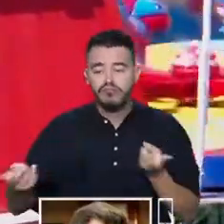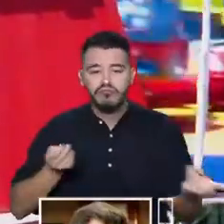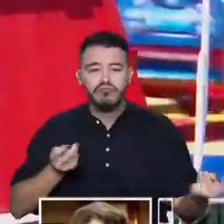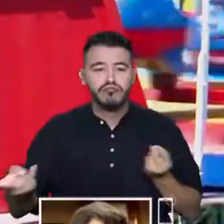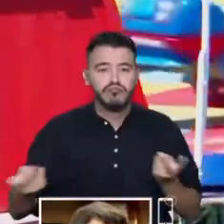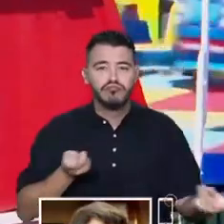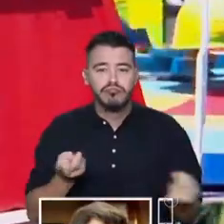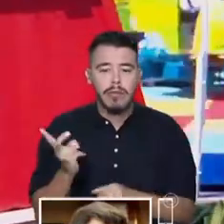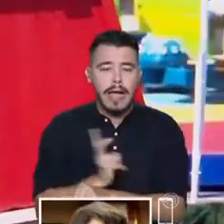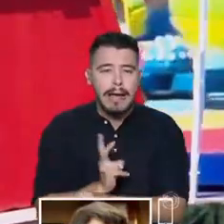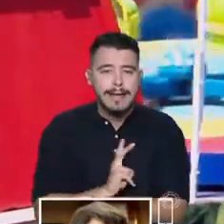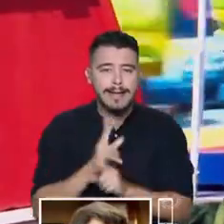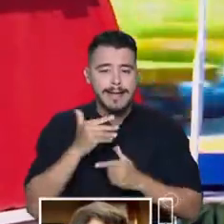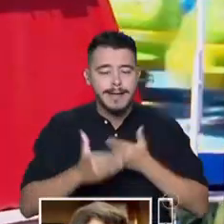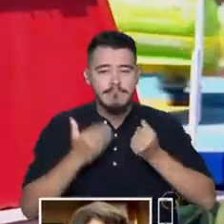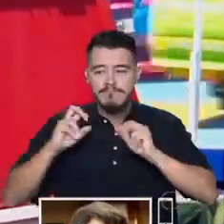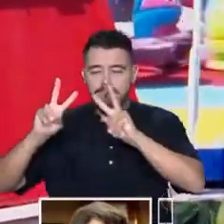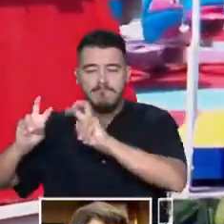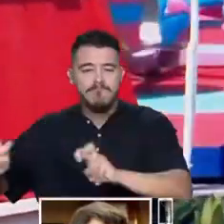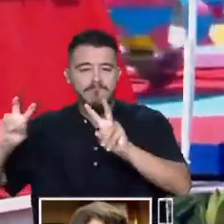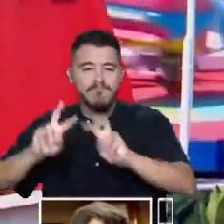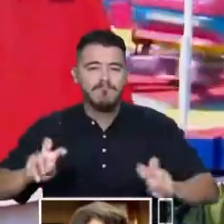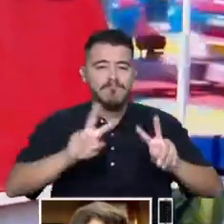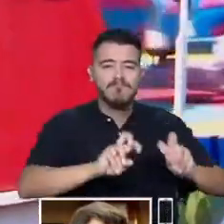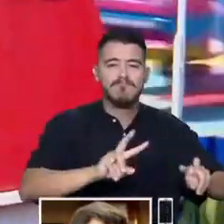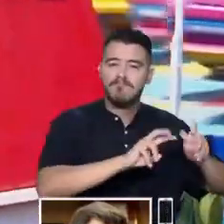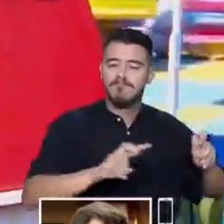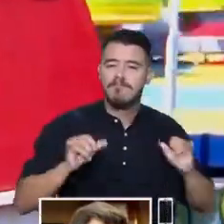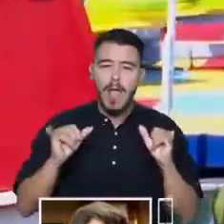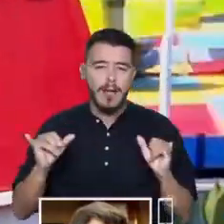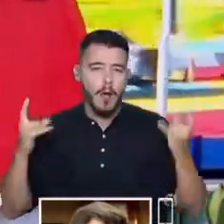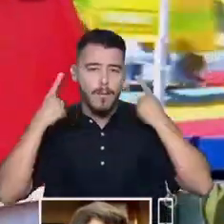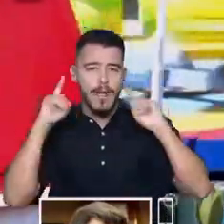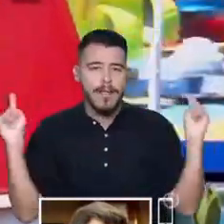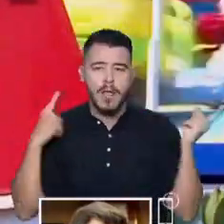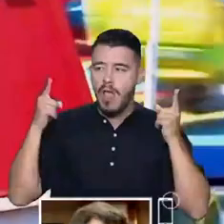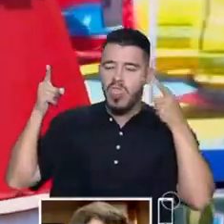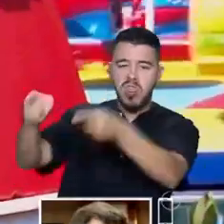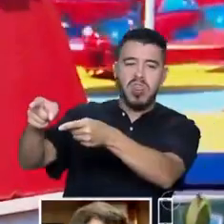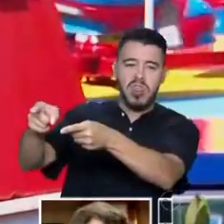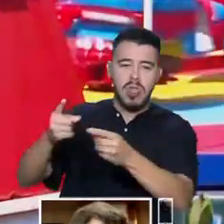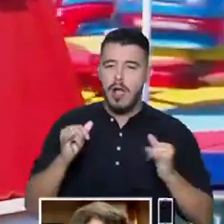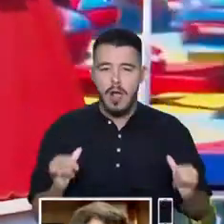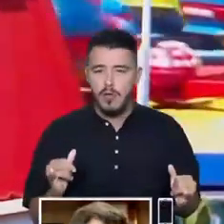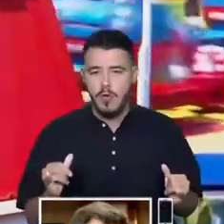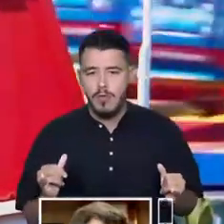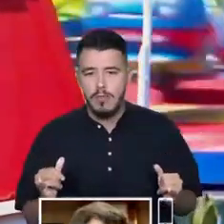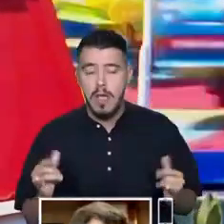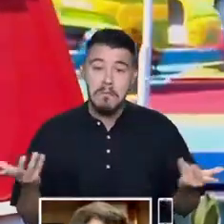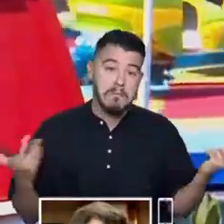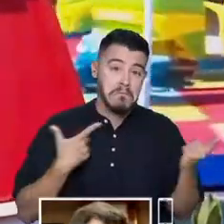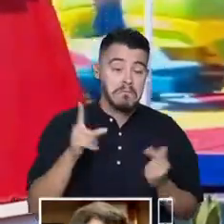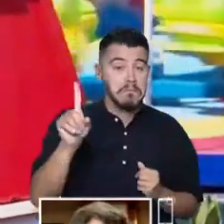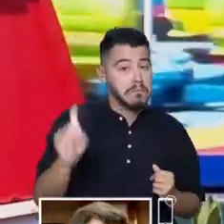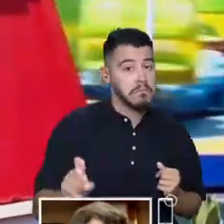ευαίσθητο στάδιο της διενέργειας μιας πραγματογνωμοσύνης και που μπορεί το αποτέλεσμα της πραγματογνωμοσύνης αυτής να είναι